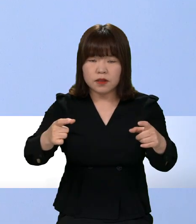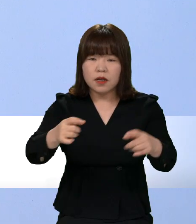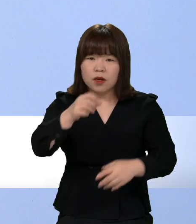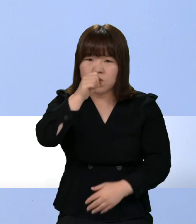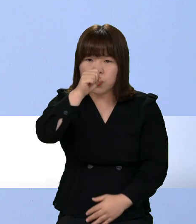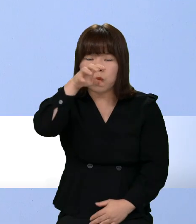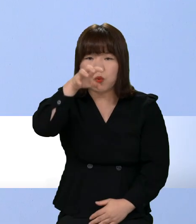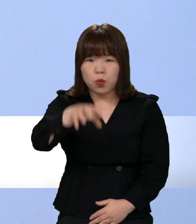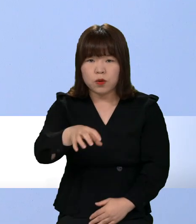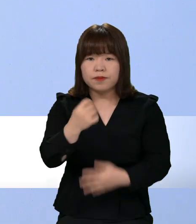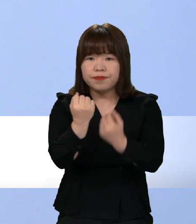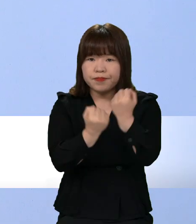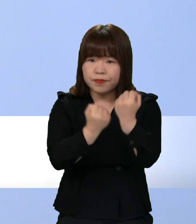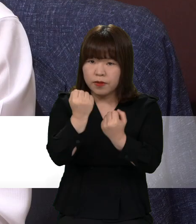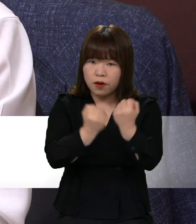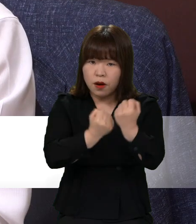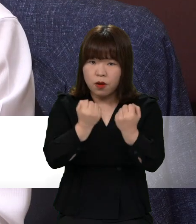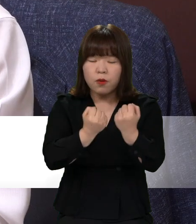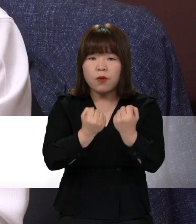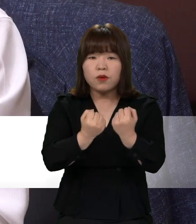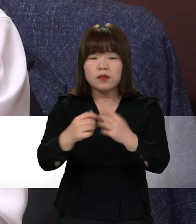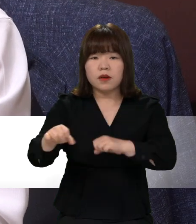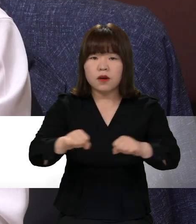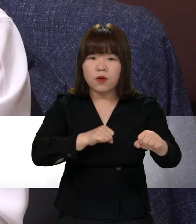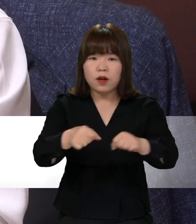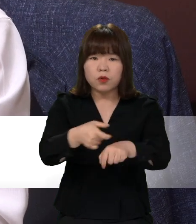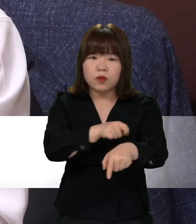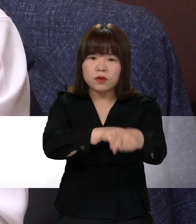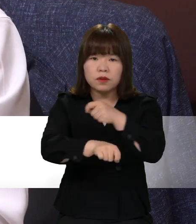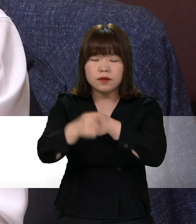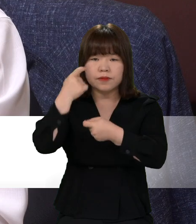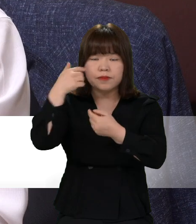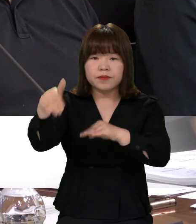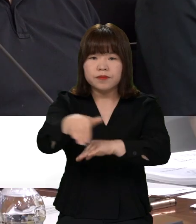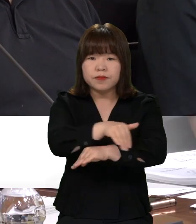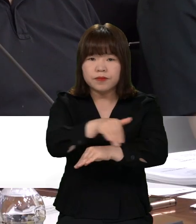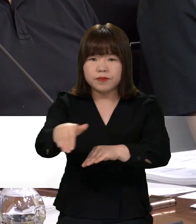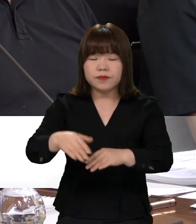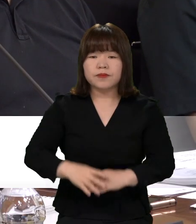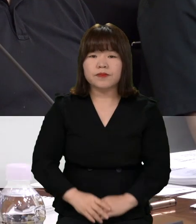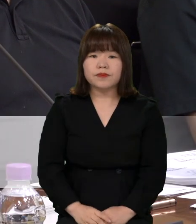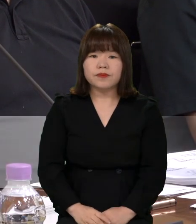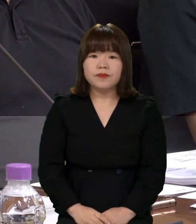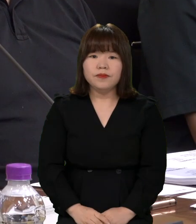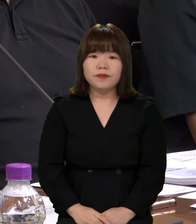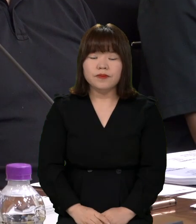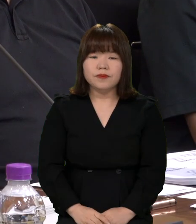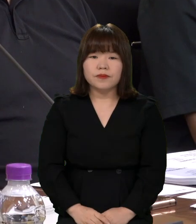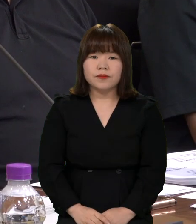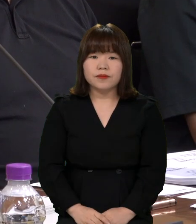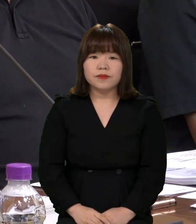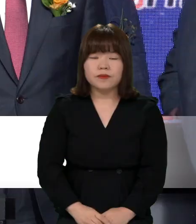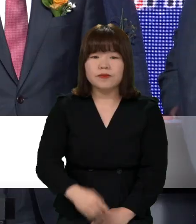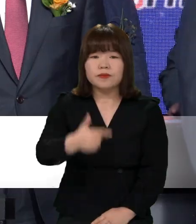첨단 의료 복합 단지 확장의 최적지임을 강조하며 관련 시정 계획을 적극 추진할